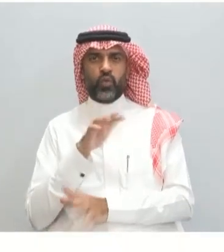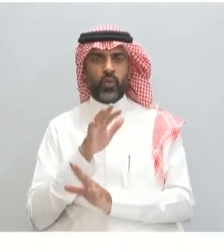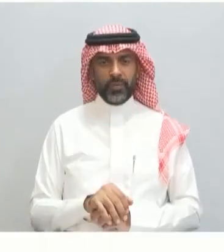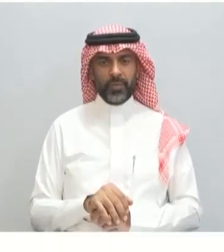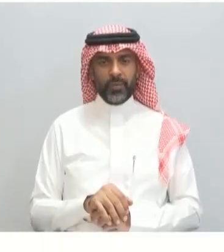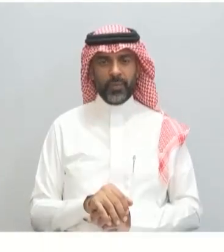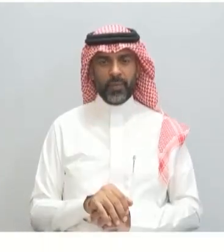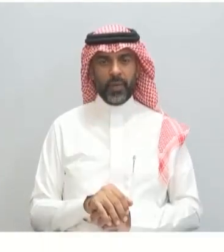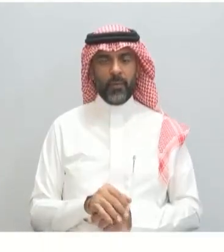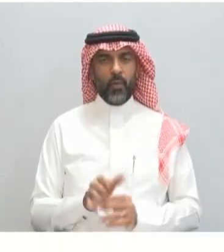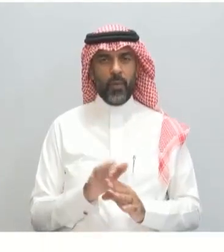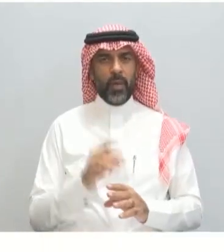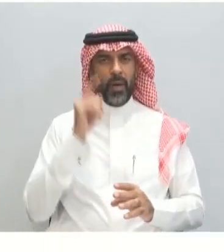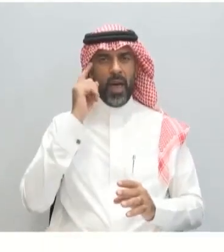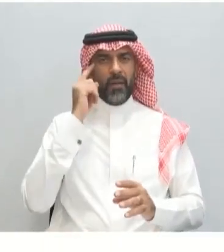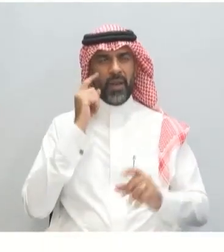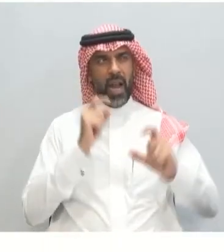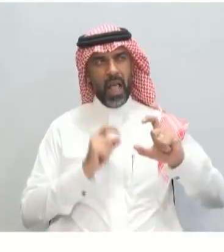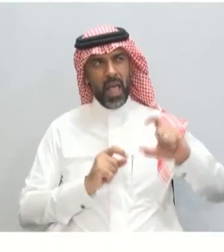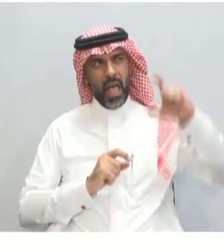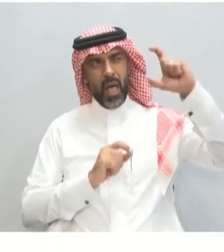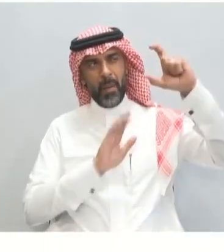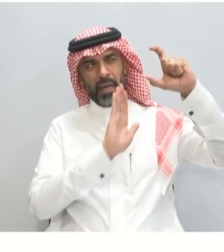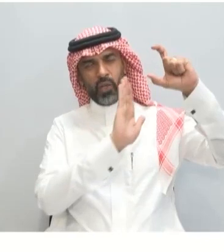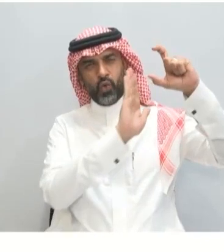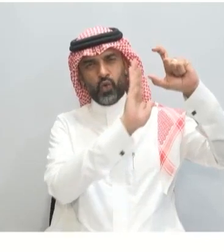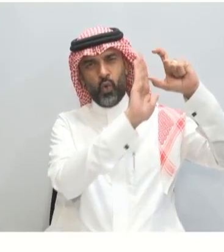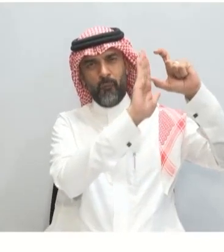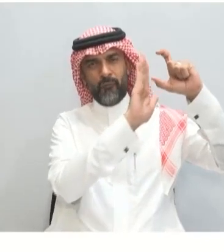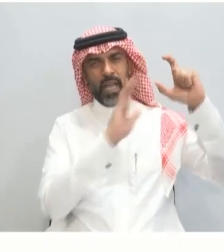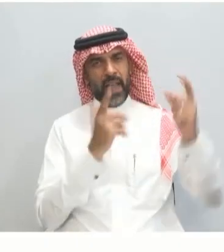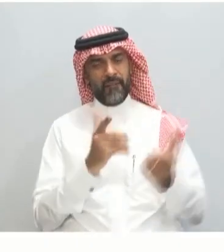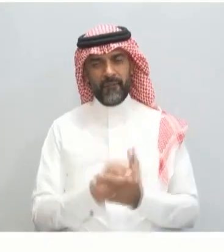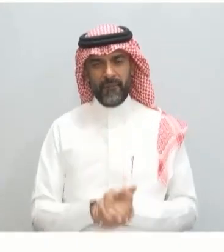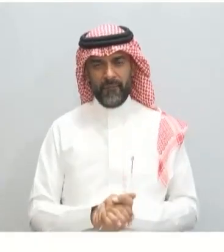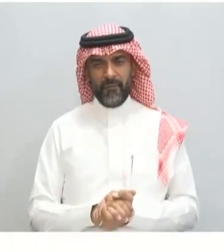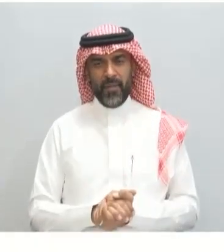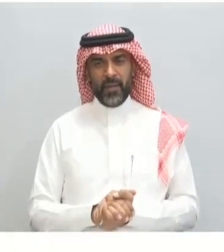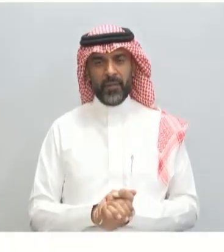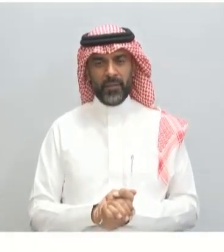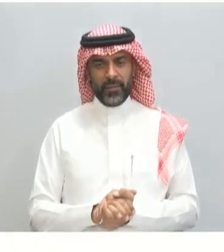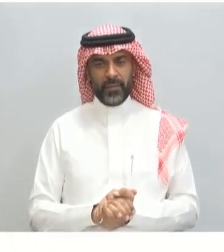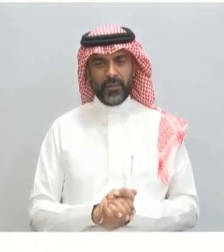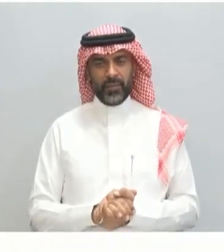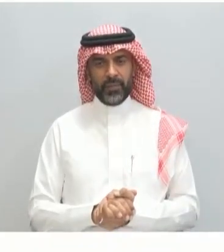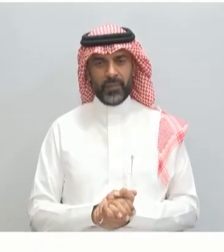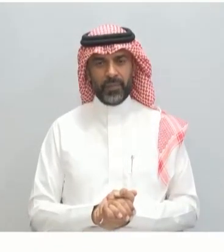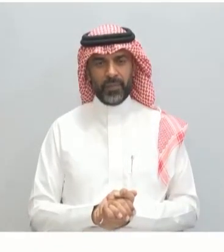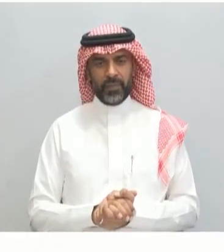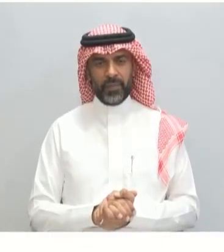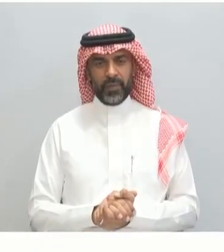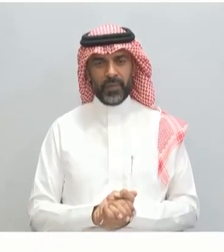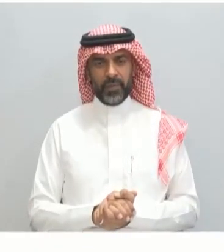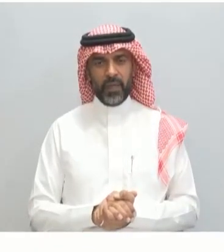بمسمياتها ومن ثم تعرفنا على اليه حدوث خسوف القمر كيف يخسف ومن